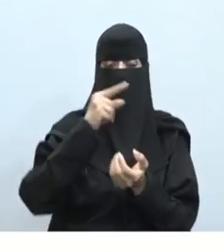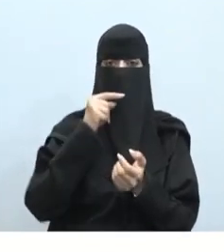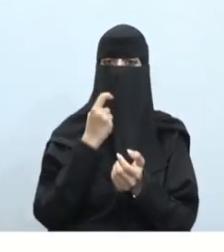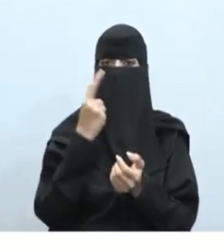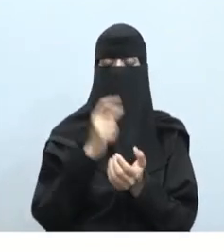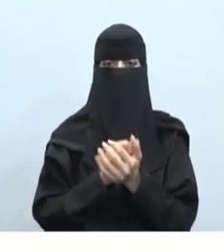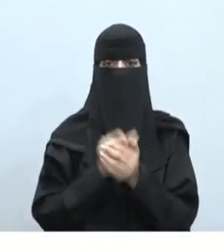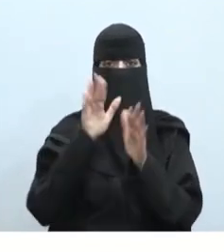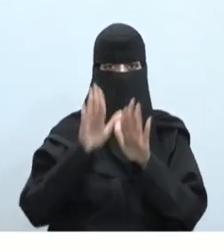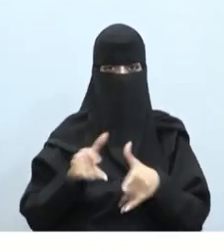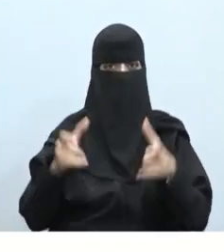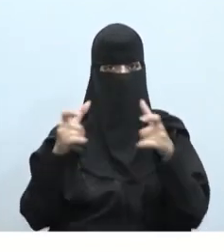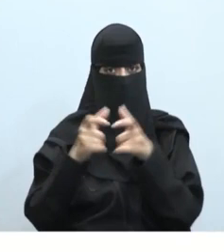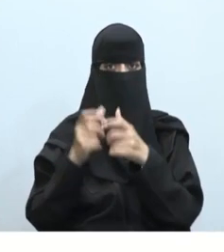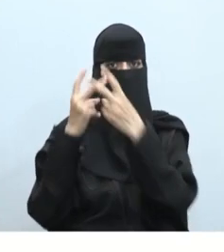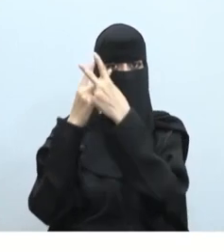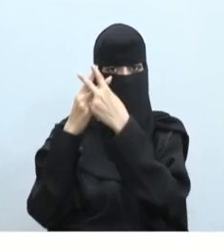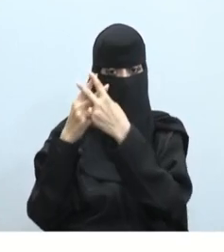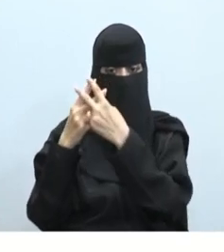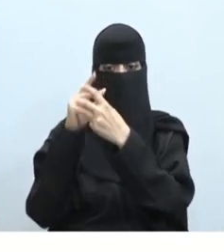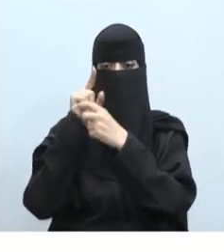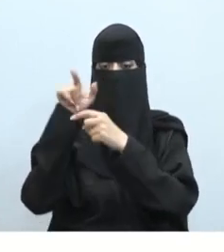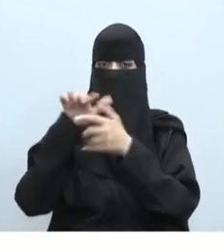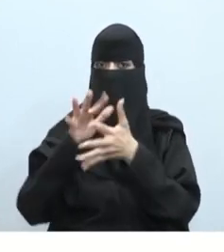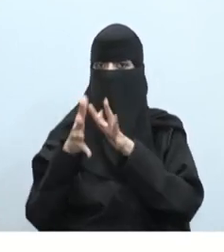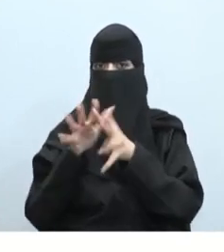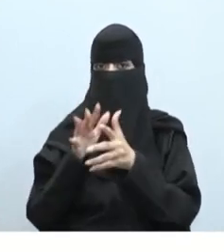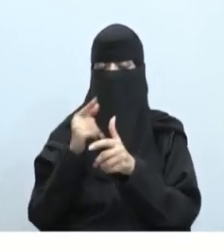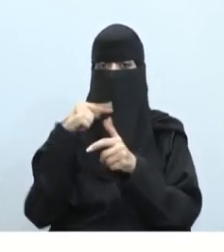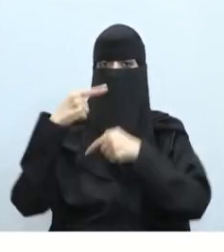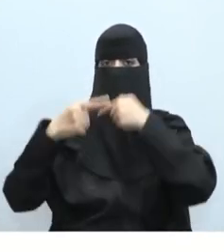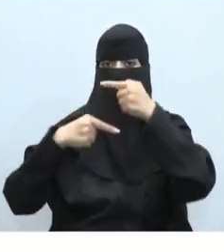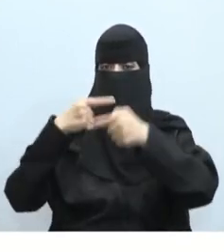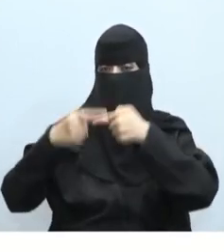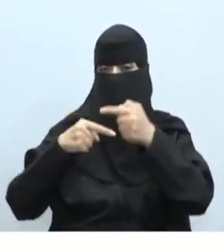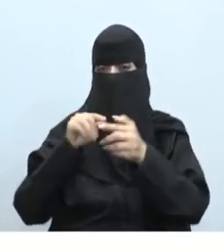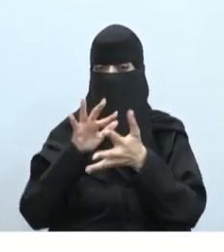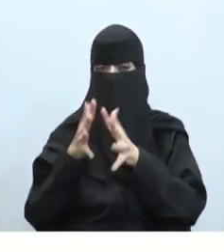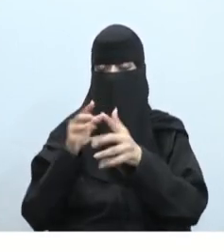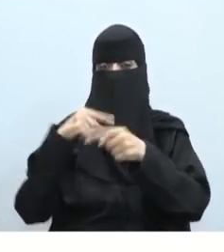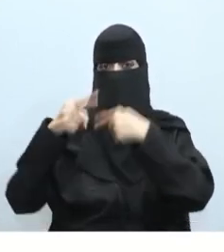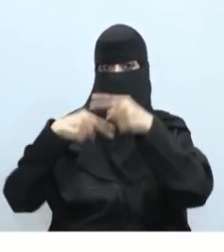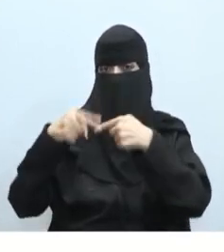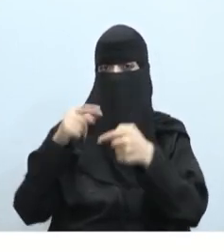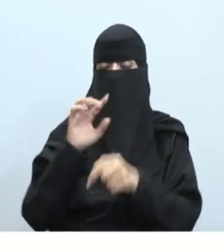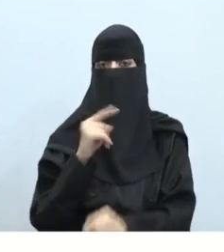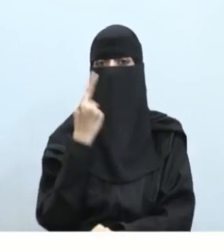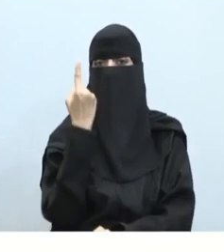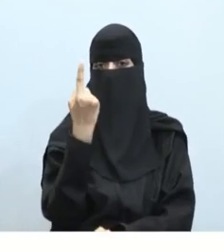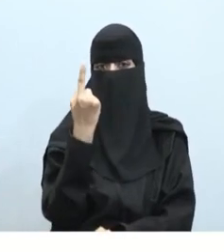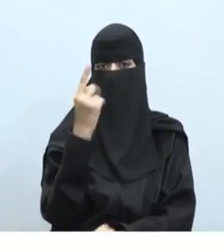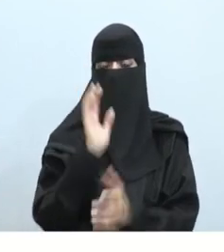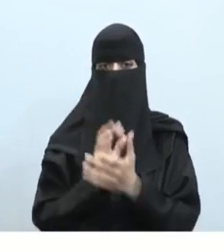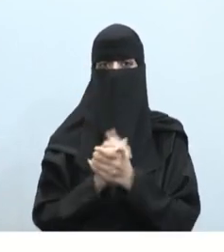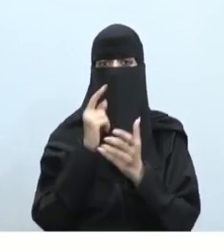السنه اذا تجمعات النجوم ابناء وبنات الطلاب تكون عاده او احيانا منفرده ولكن